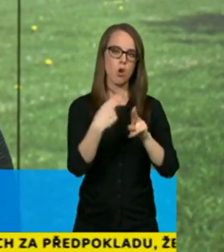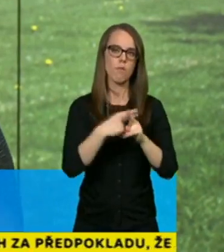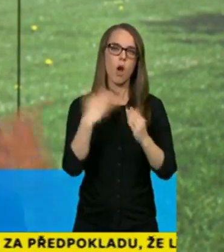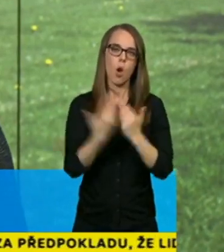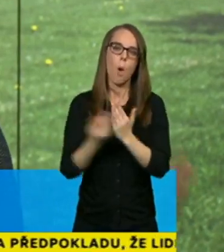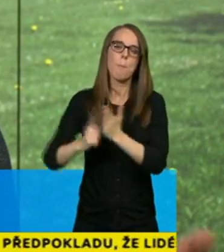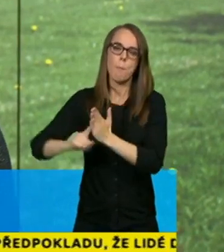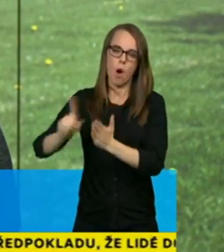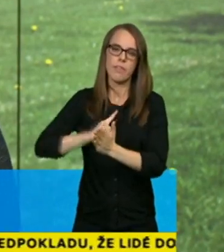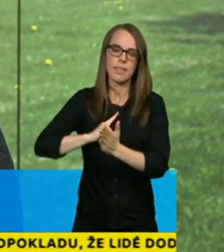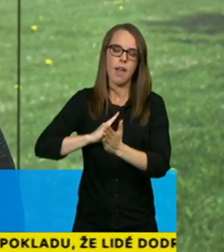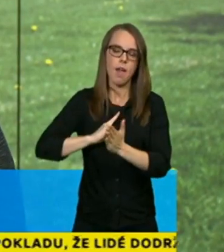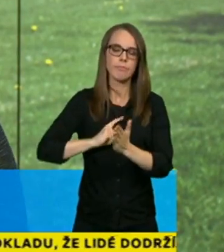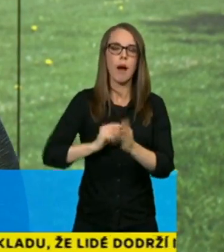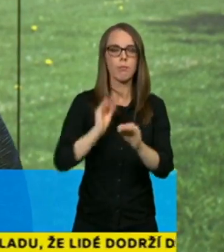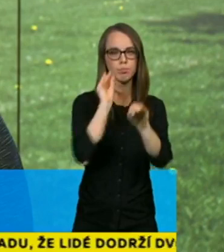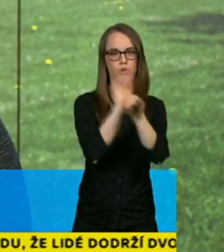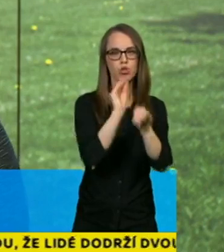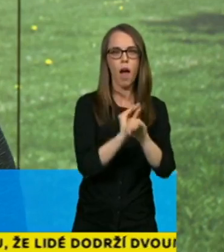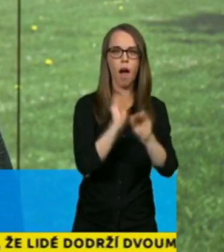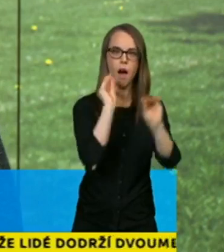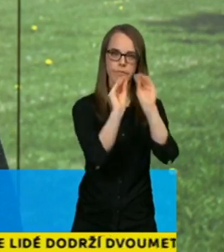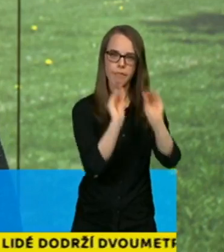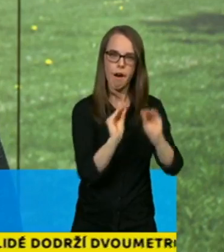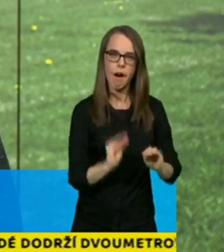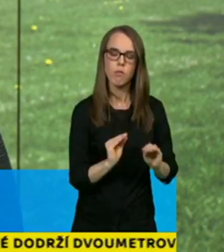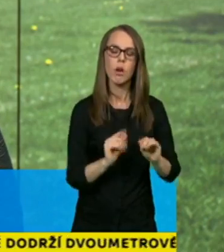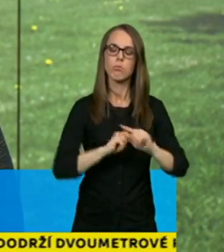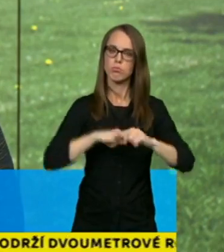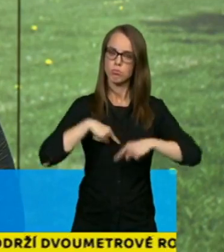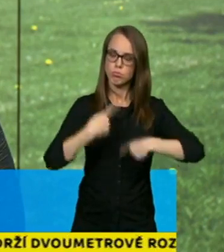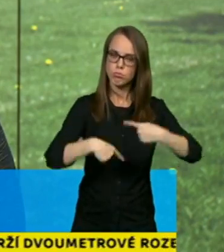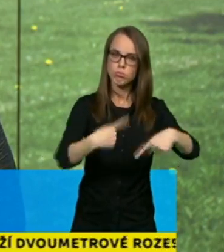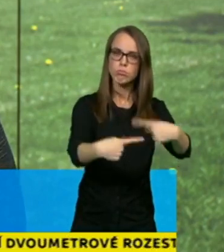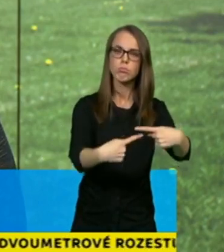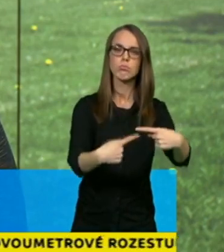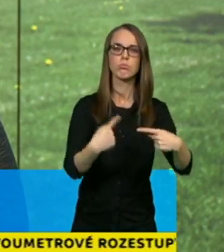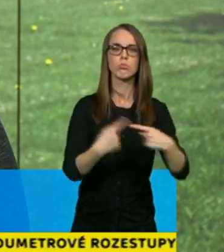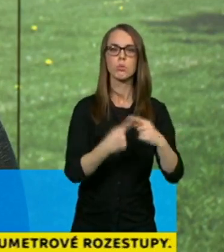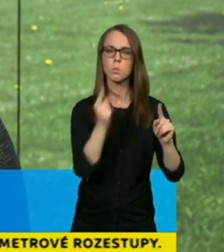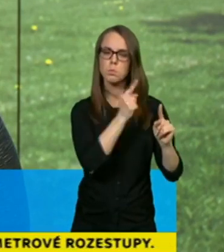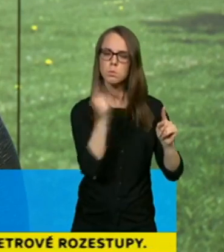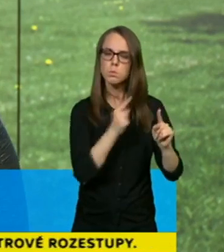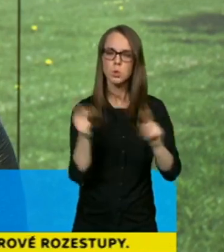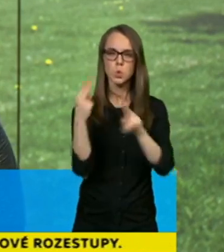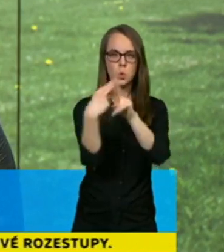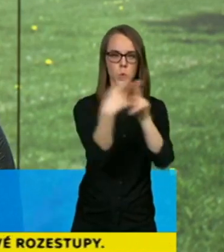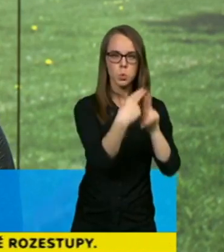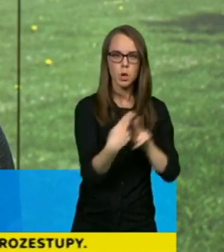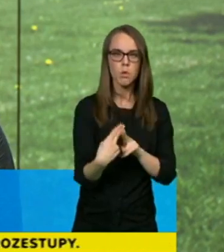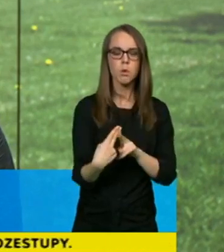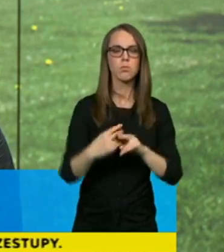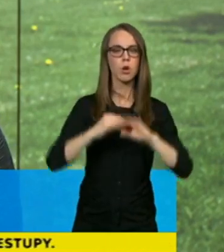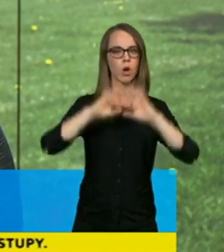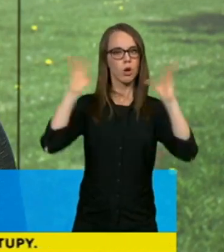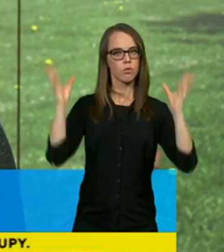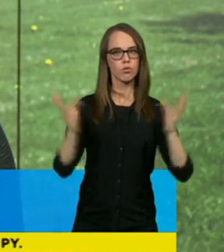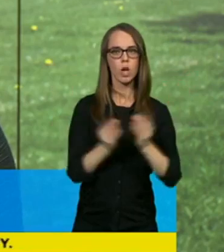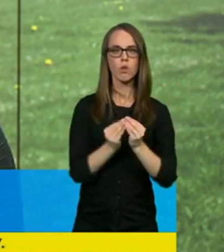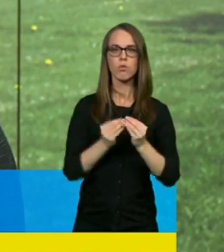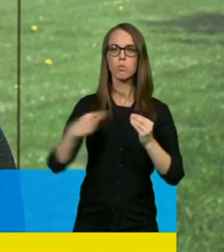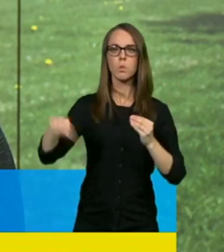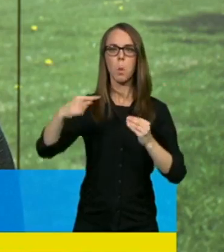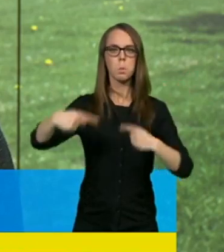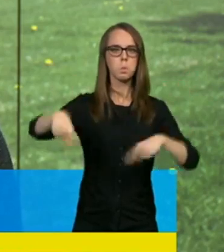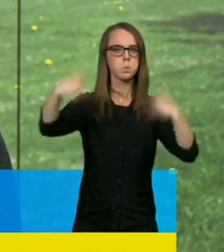procesem, všechny rozpory po cestě toho legislativního procesu byly vypořádány, to znamená byla předkládána bez rozporu.